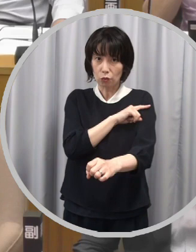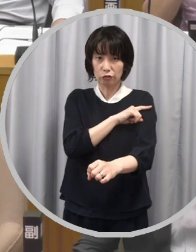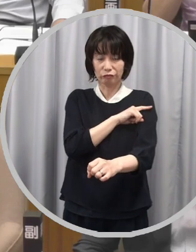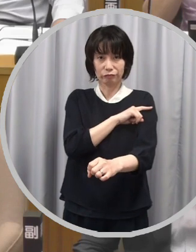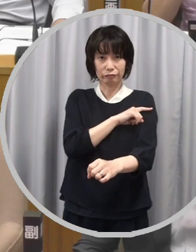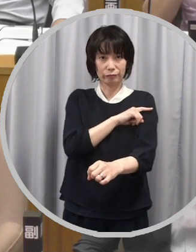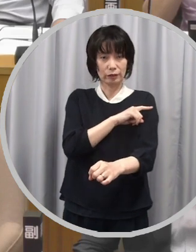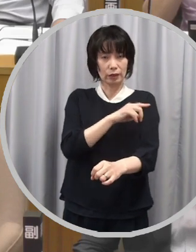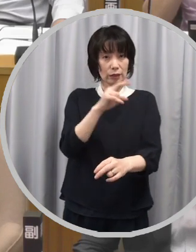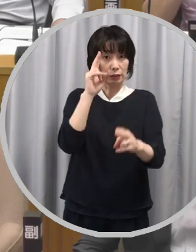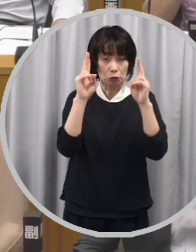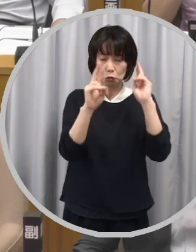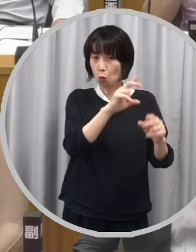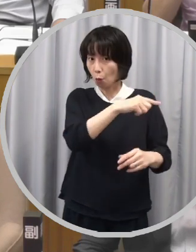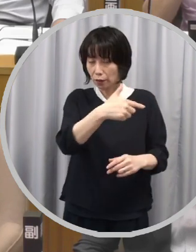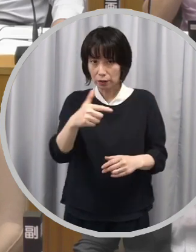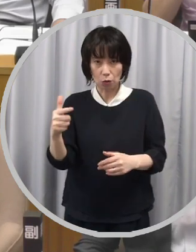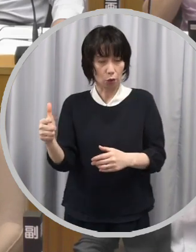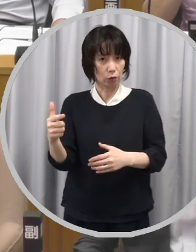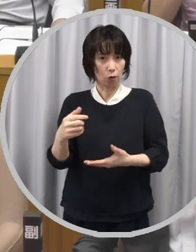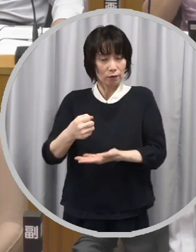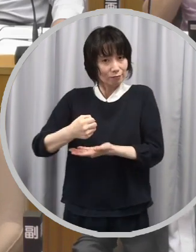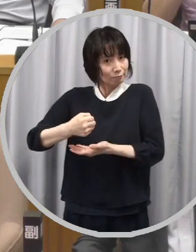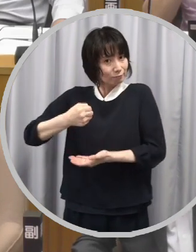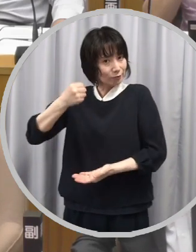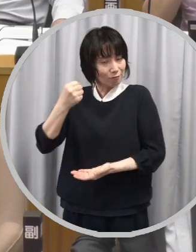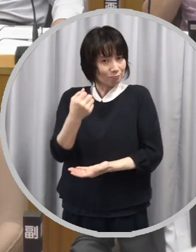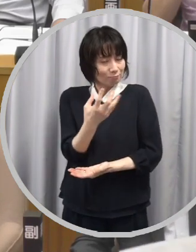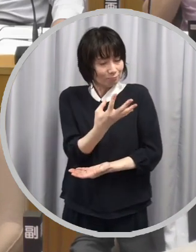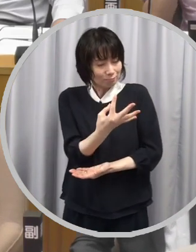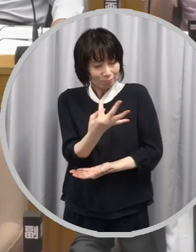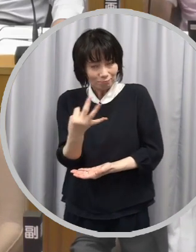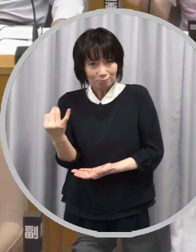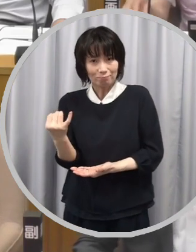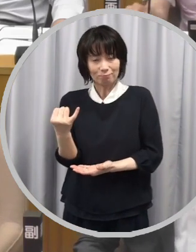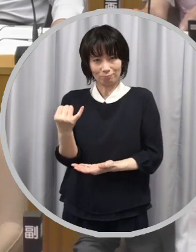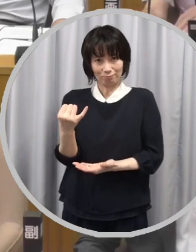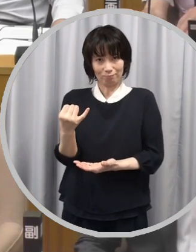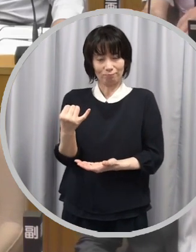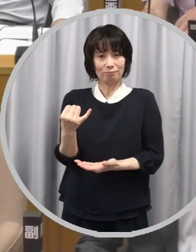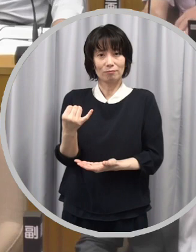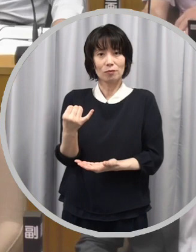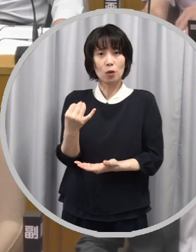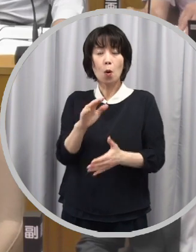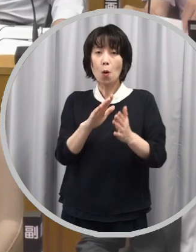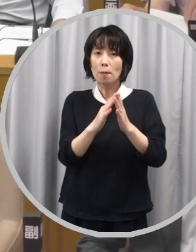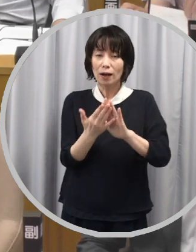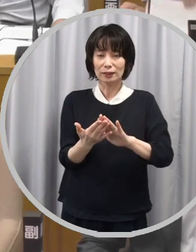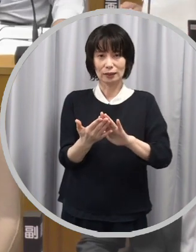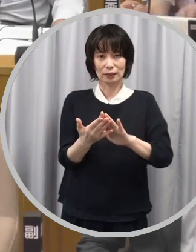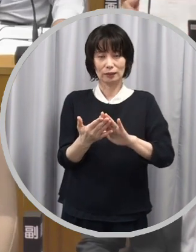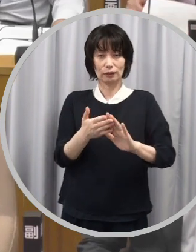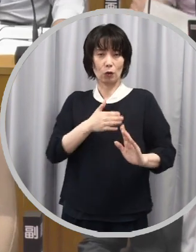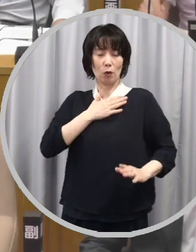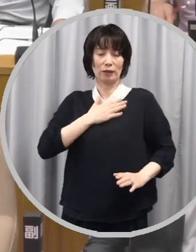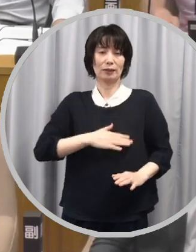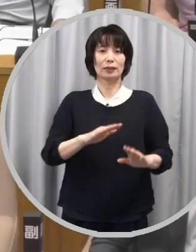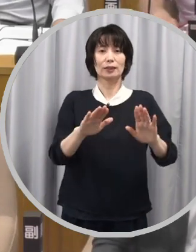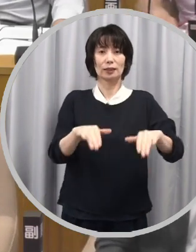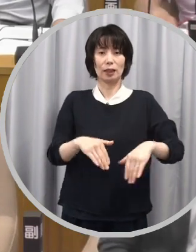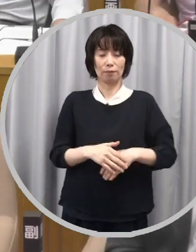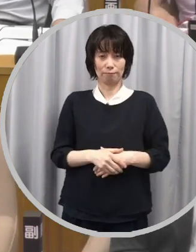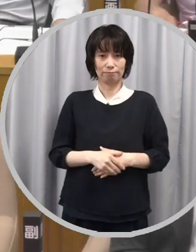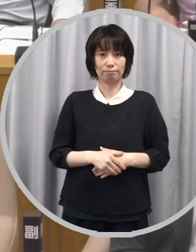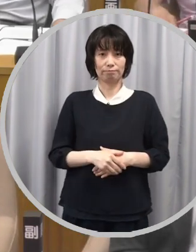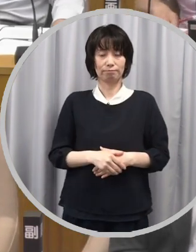種多様な企業など大きな財産を無限に抱えている町であることを認識した次第であ